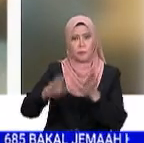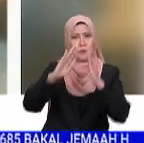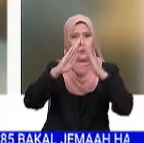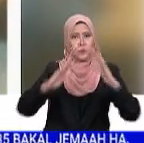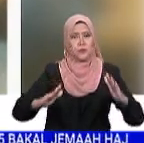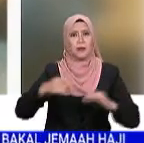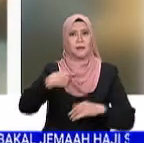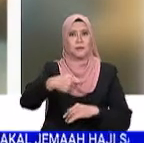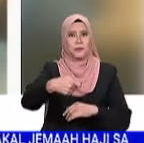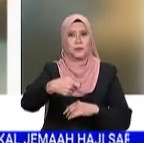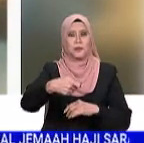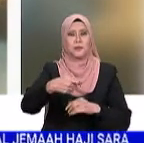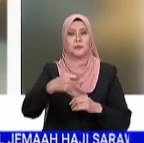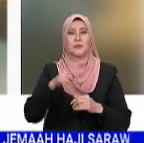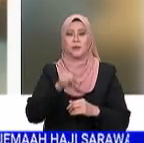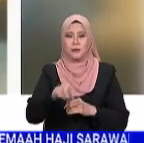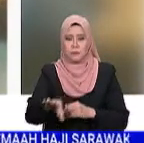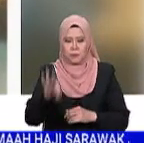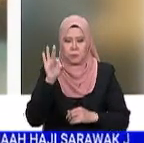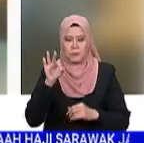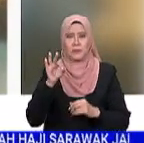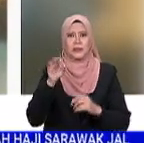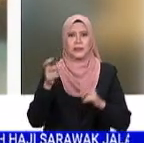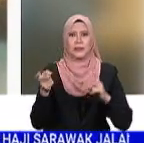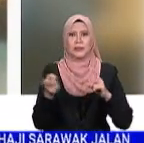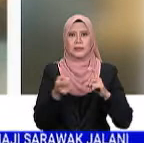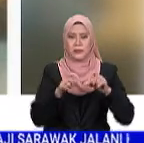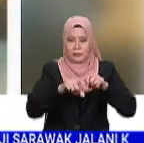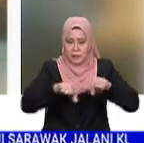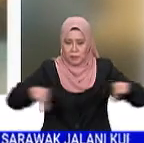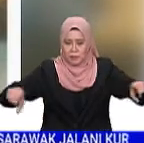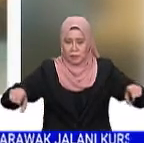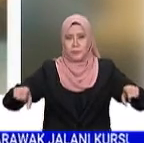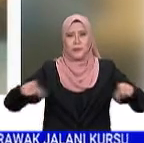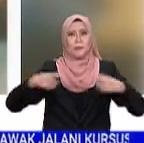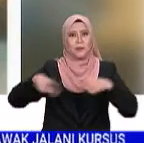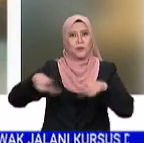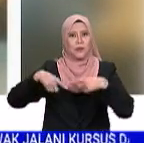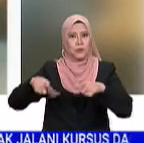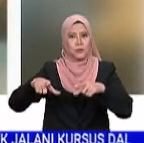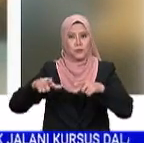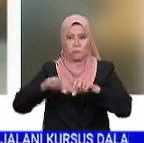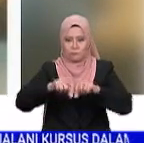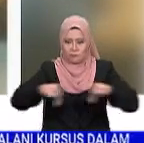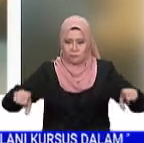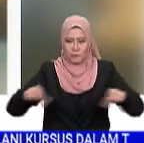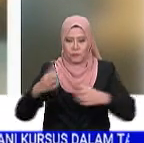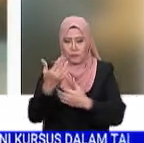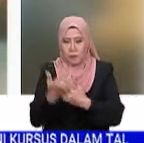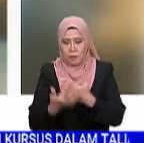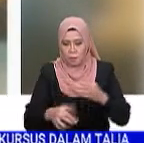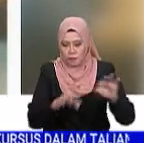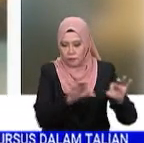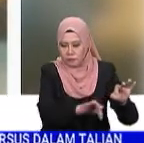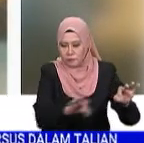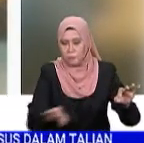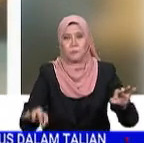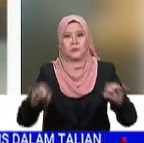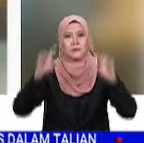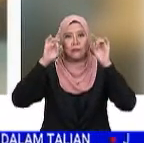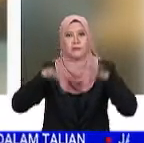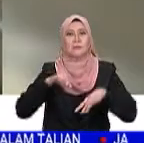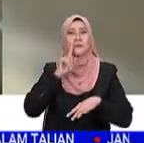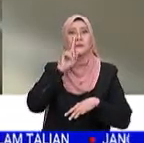disewa itu suspect menjumpai getah five batang kayu dan polypaint serta kesan darah karena saringan komik